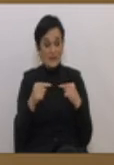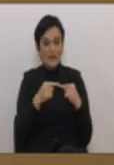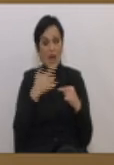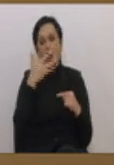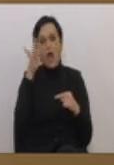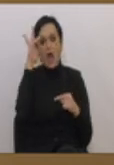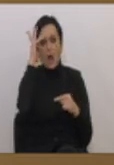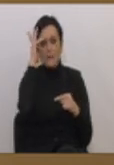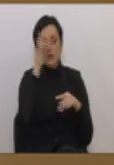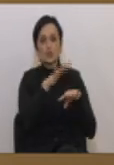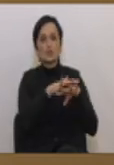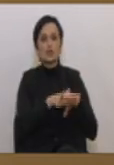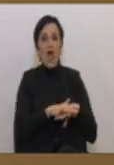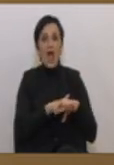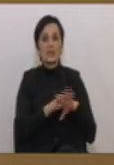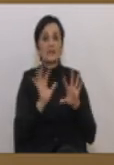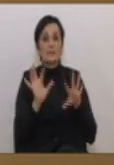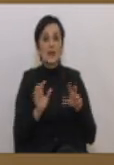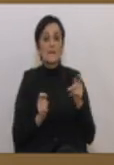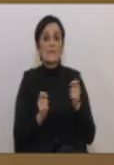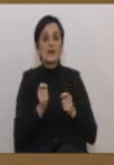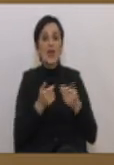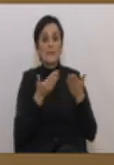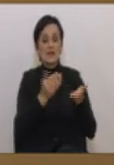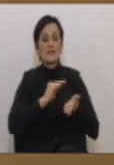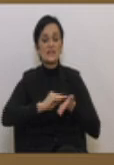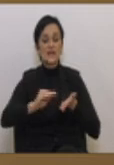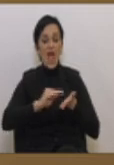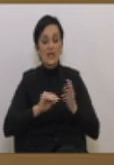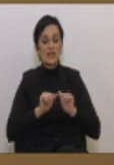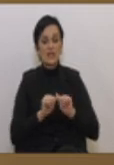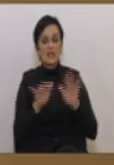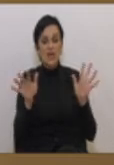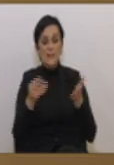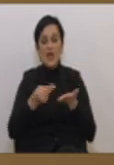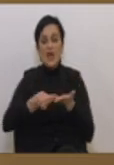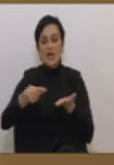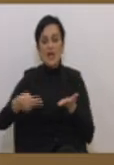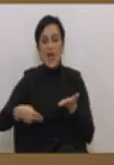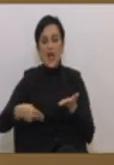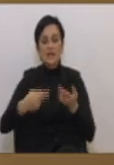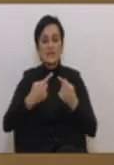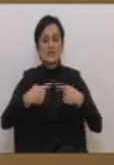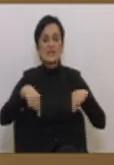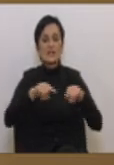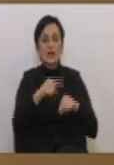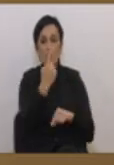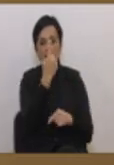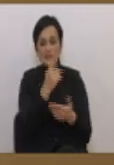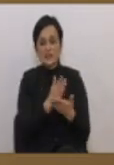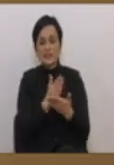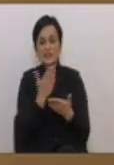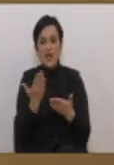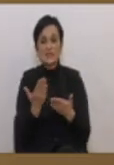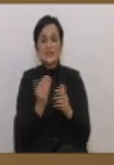ამერიკის შეერთებული შტატების პრეზიდენტის მიმართ წერილი რომელსაც ხელს აწერს საზოგადოების ერთი ნაწილი